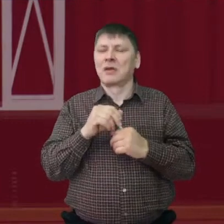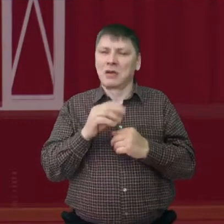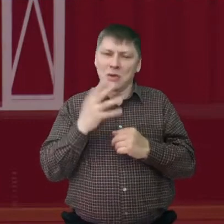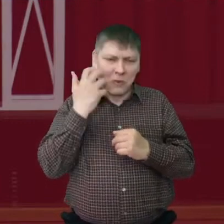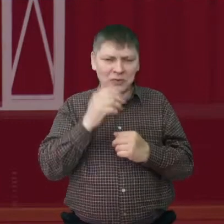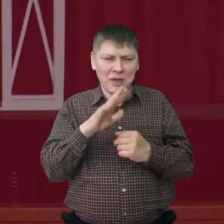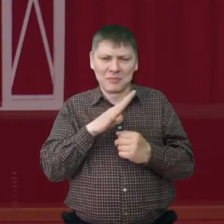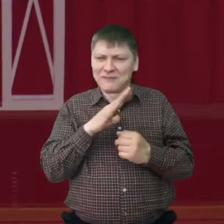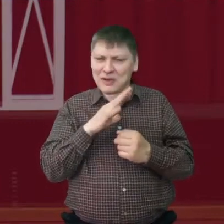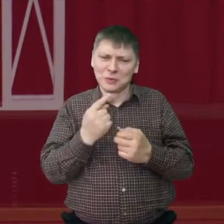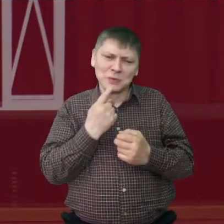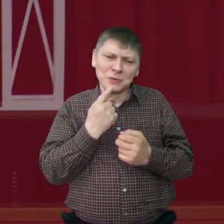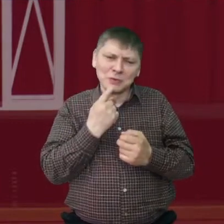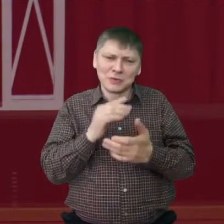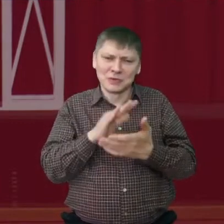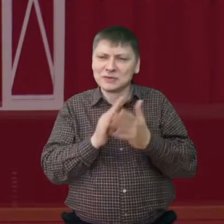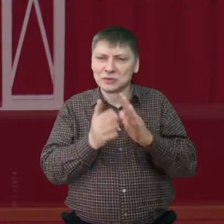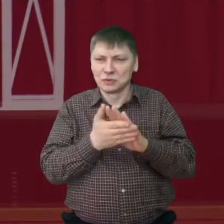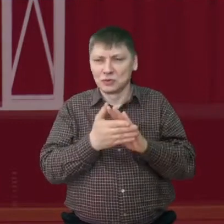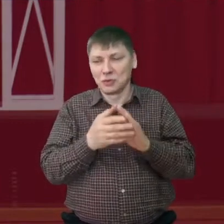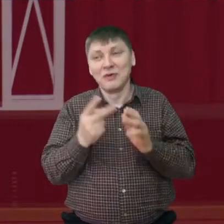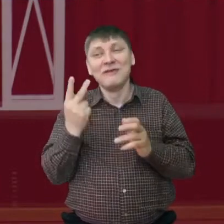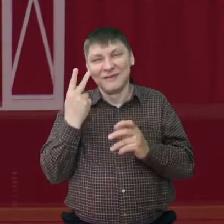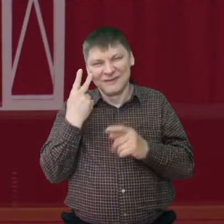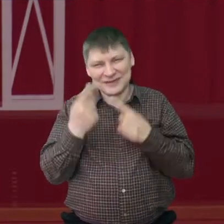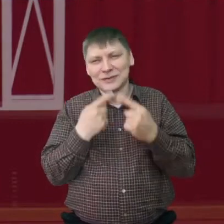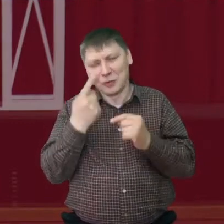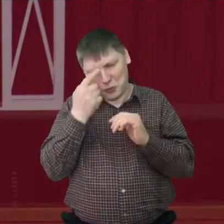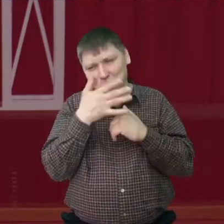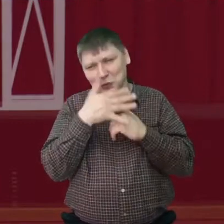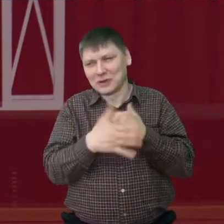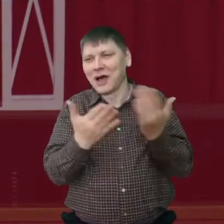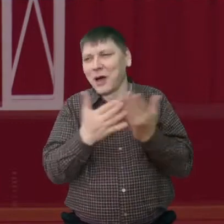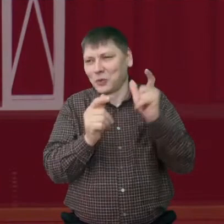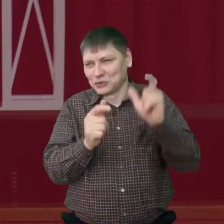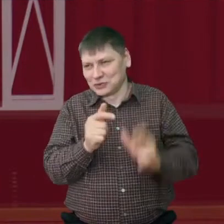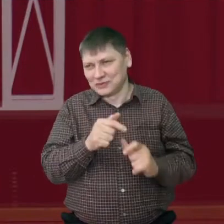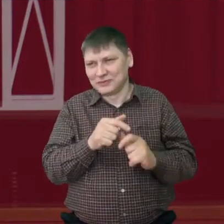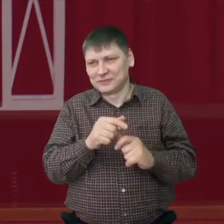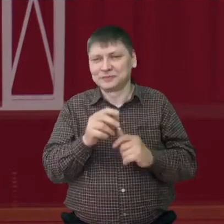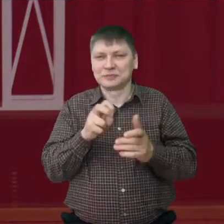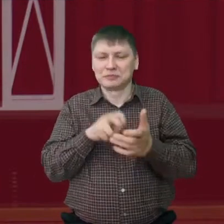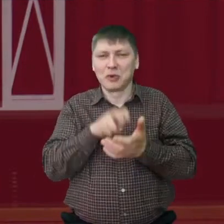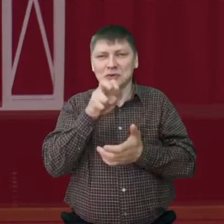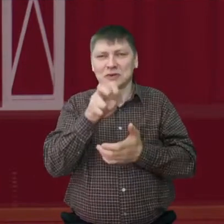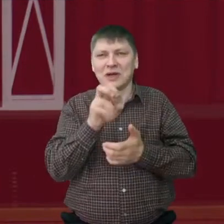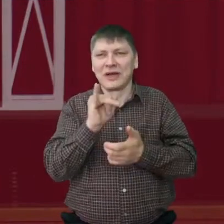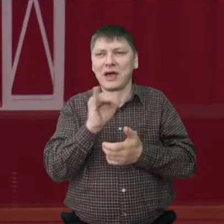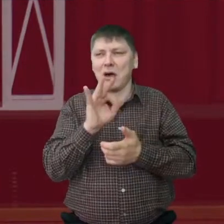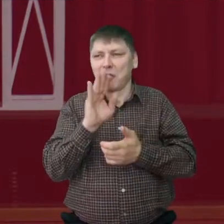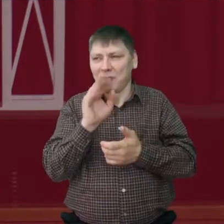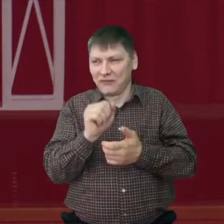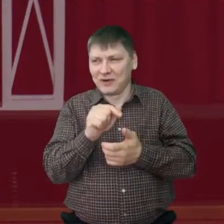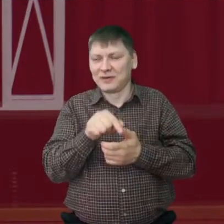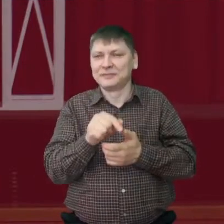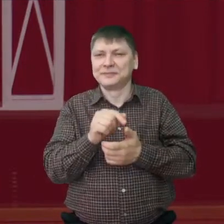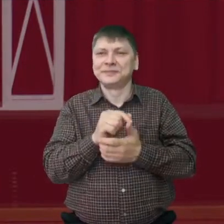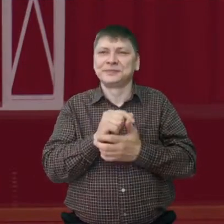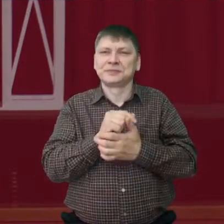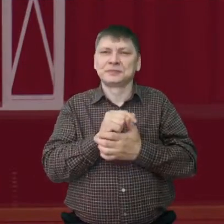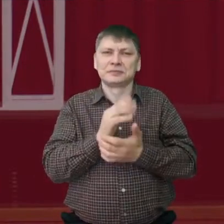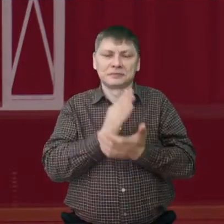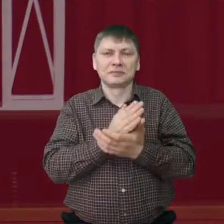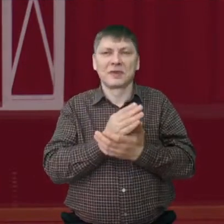сложных ситуациях проявляется человек, какой он есть на самом деле. Послание Иакова, 1 глава, 2-4